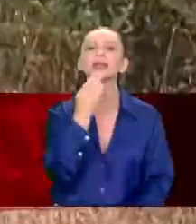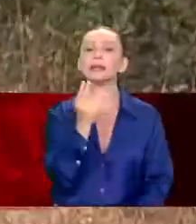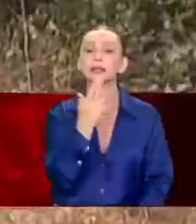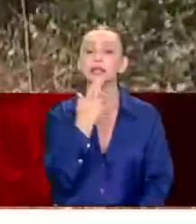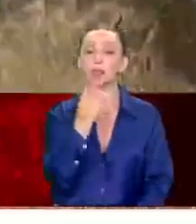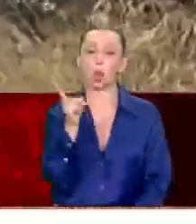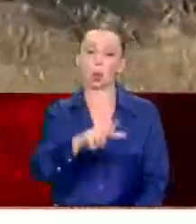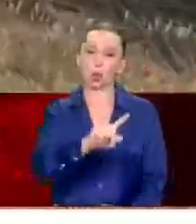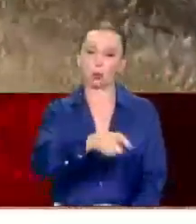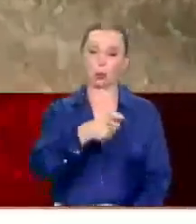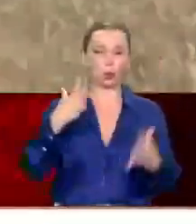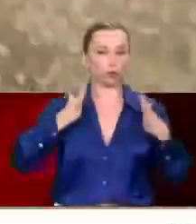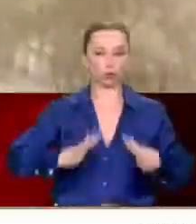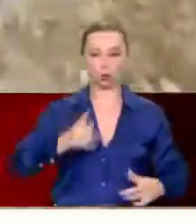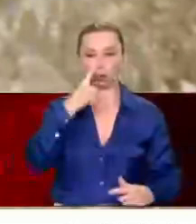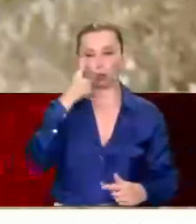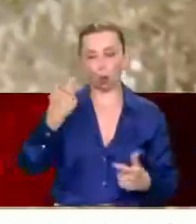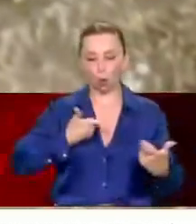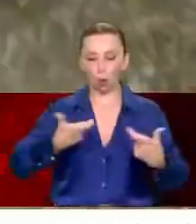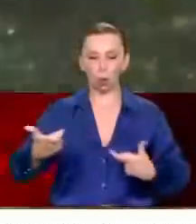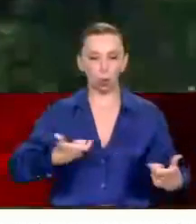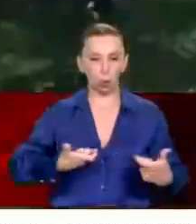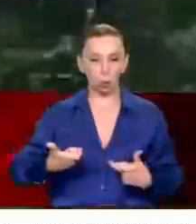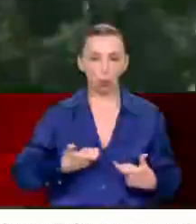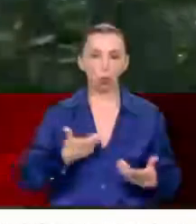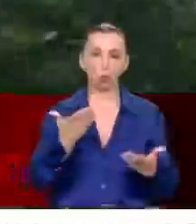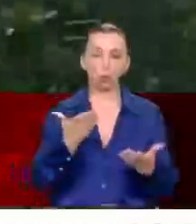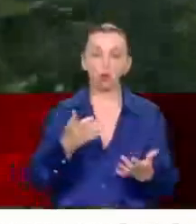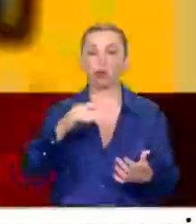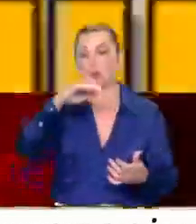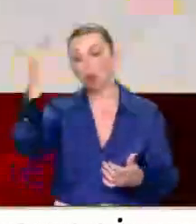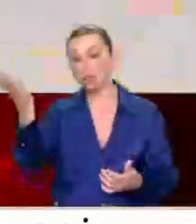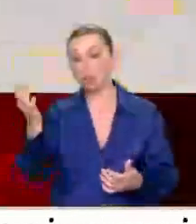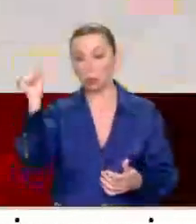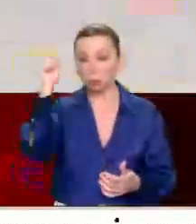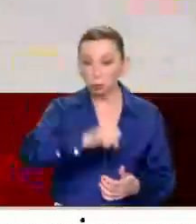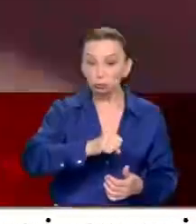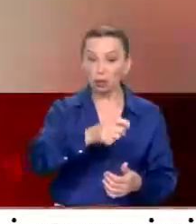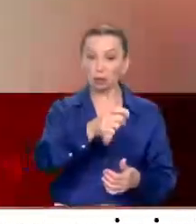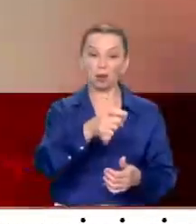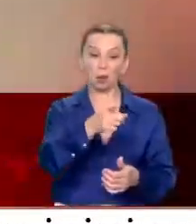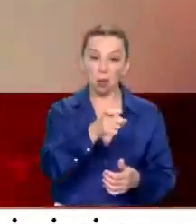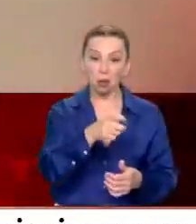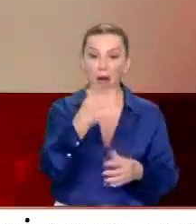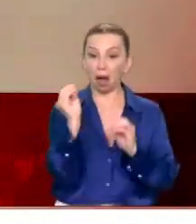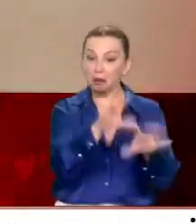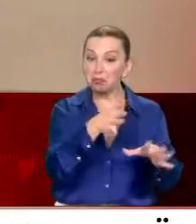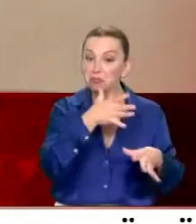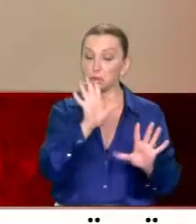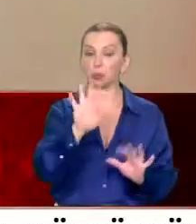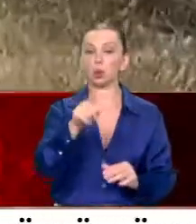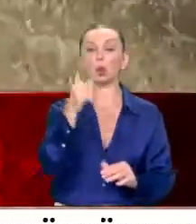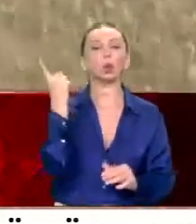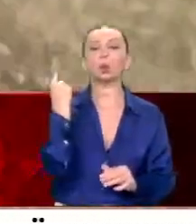bulundu. Vücudunda morluklar vardı. Yoksa canına kıyılıp oraya mı bırakılmıştı? Her şey olması mümkün. Nurcan Tekdemir dün